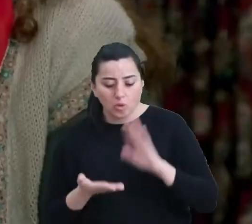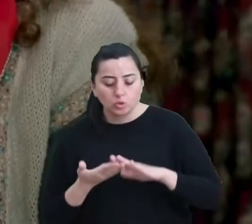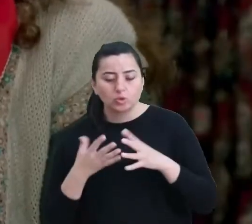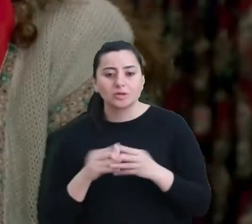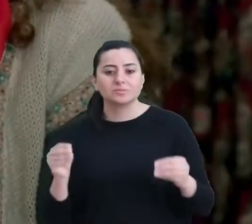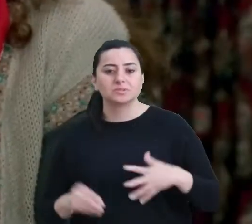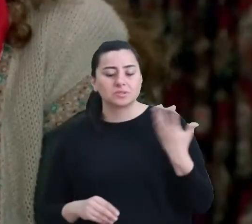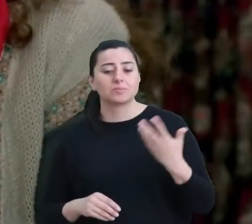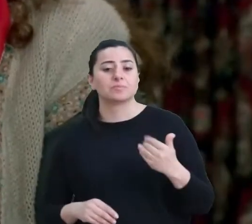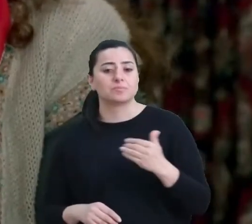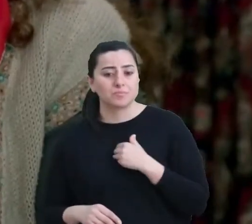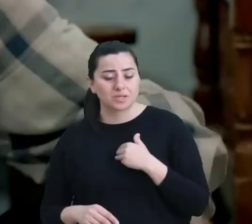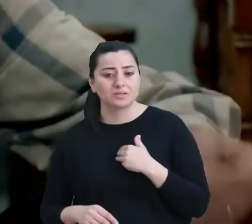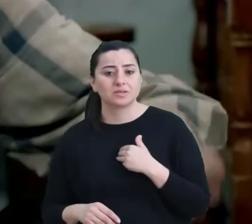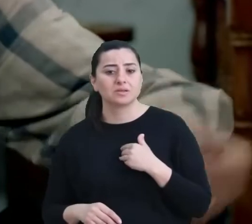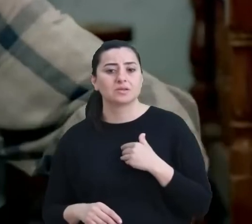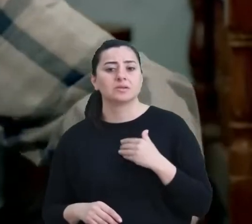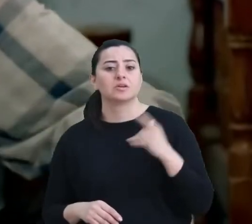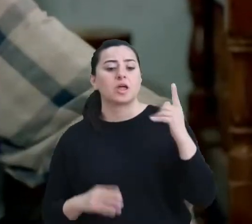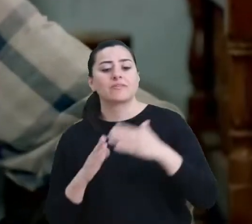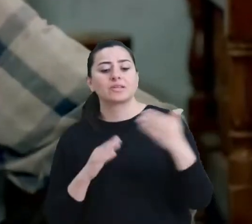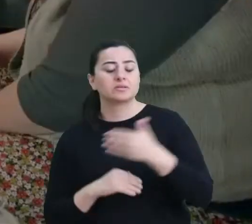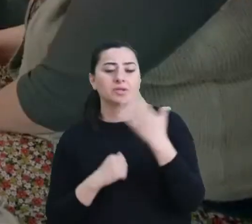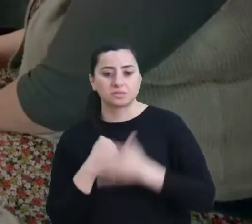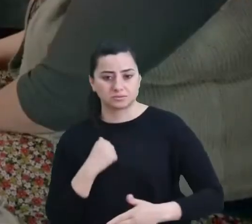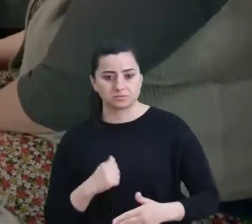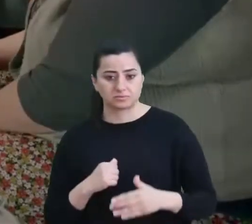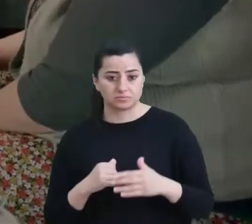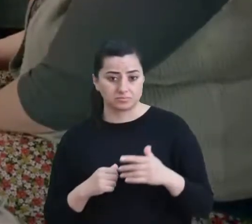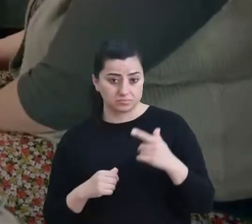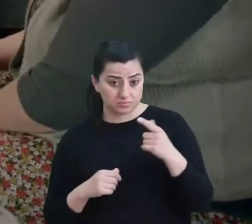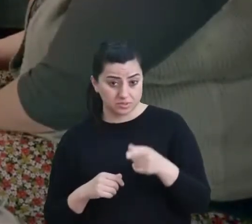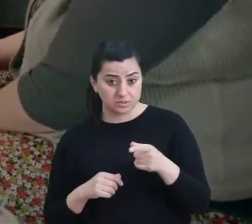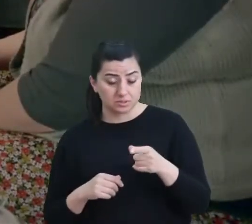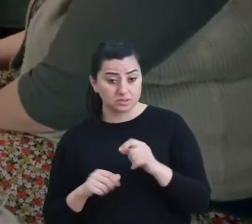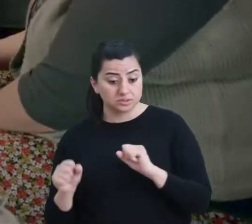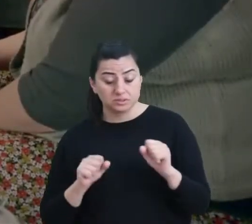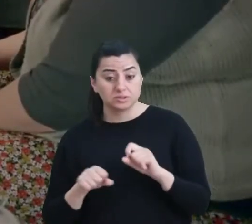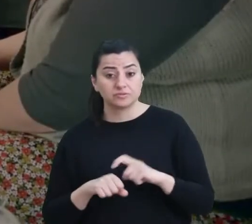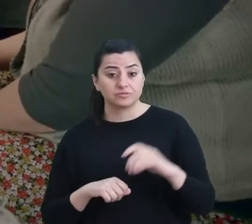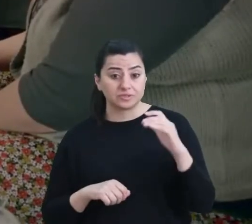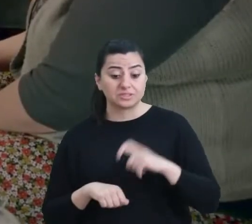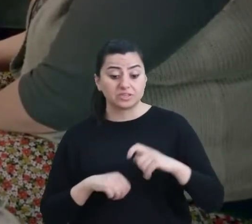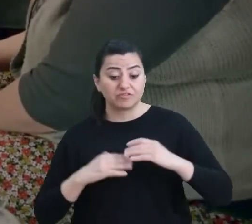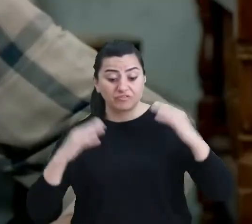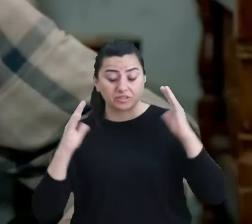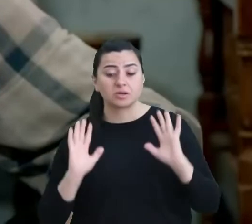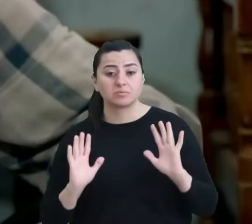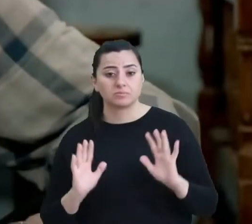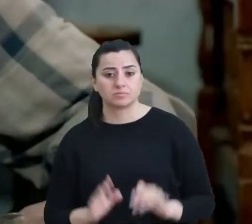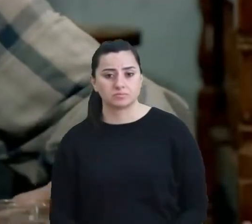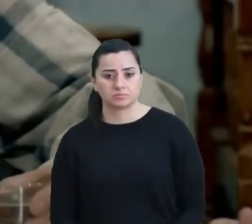kaçacak. Benden özür dilemedikçe eve de sokmam onu. Bak adını aldın o yuvasın. Bütün sinirliğim ayağa